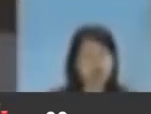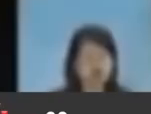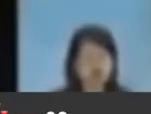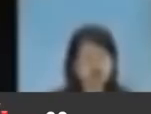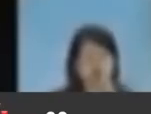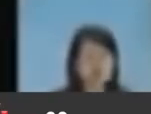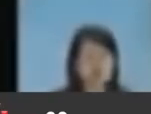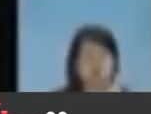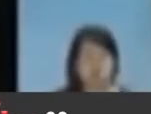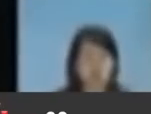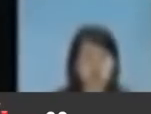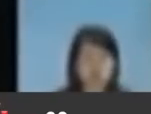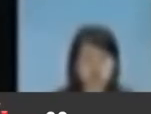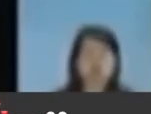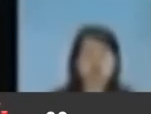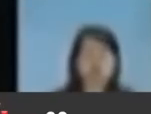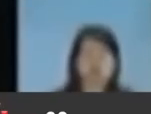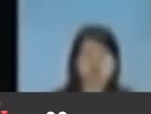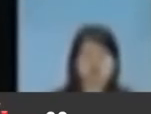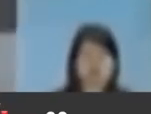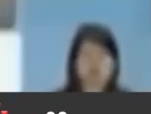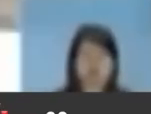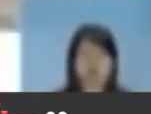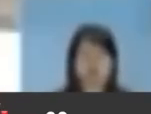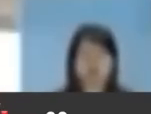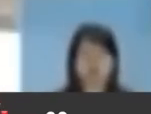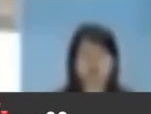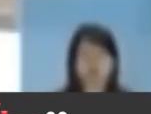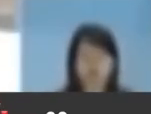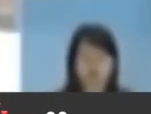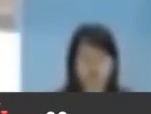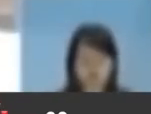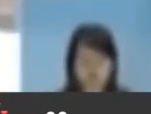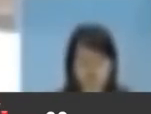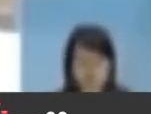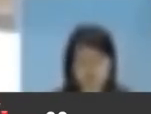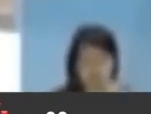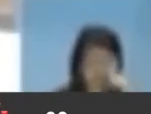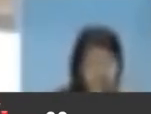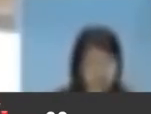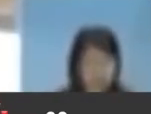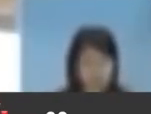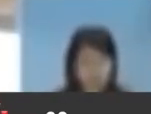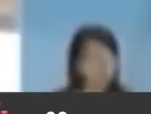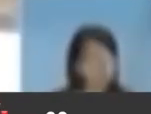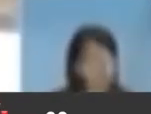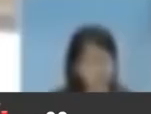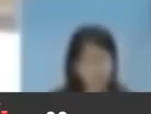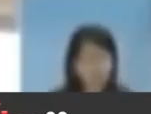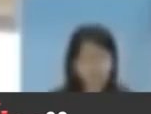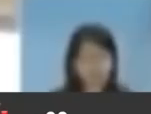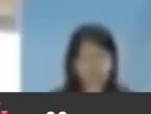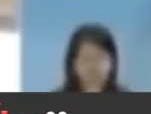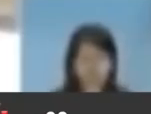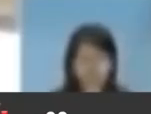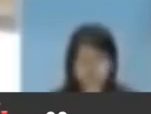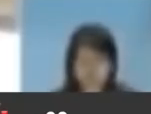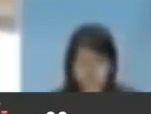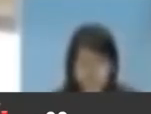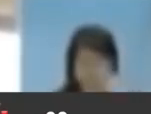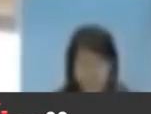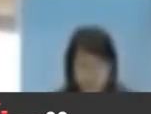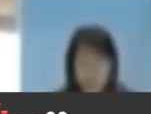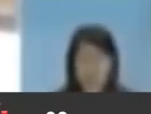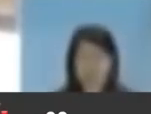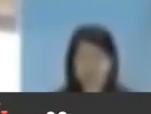คือรัฐนิตหรือไอ้ปาล์มแล้วก็คนเข้ามาดำเนินการต่อคือนิมนต์ลักดีหรือไอ้โจเงินต่างๆเหล่านี้ก็ถูกไปฟ